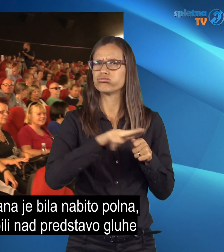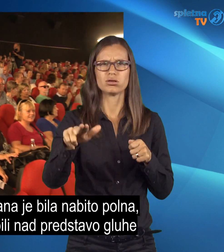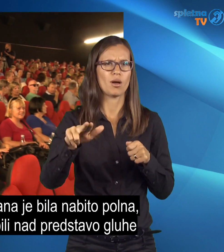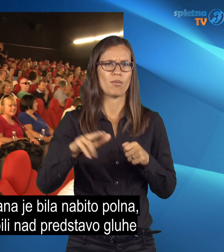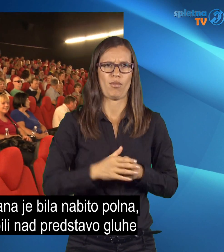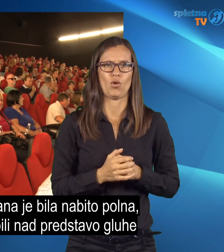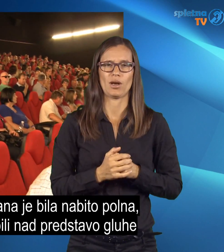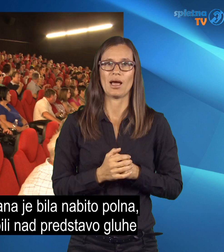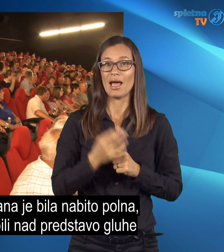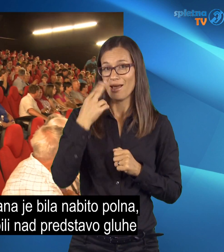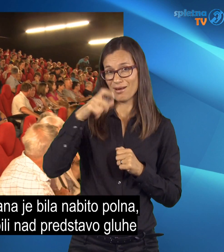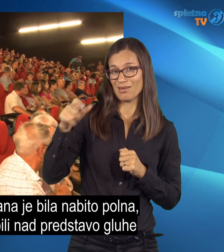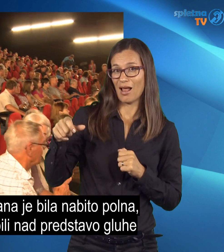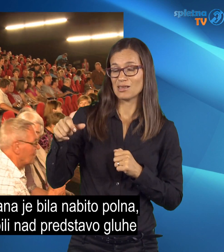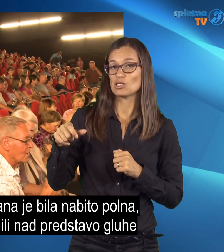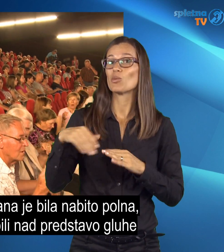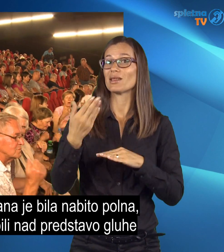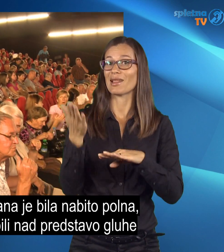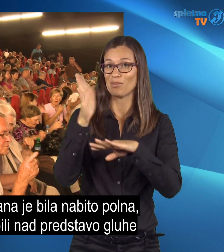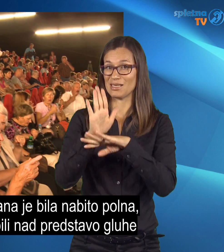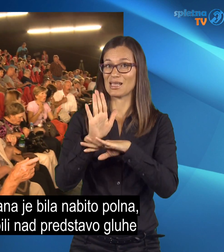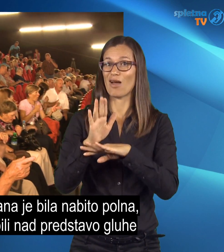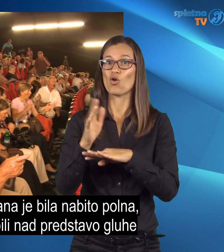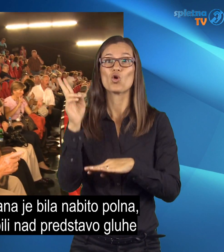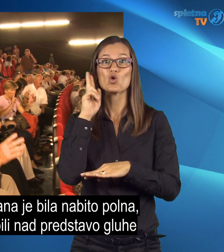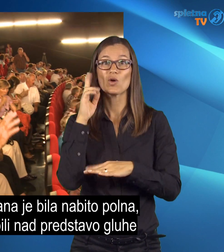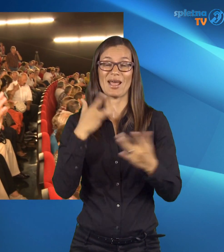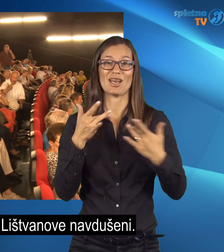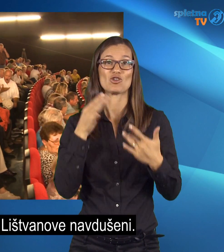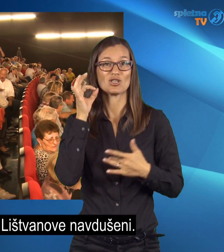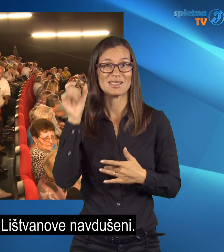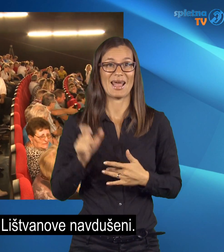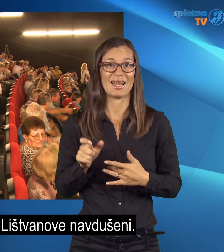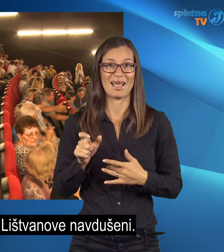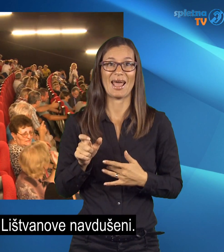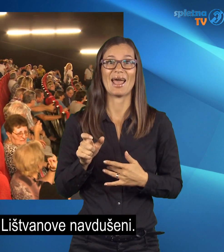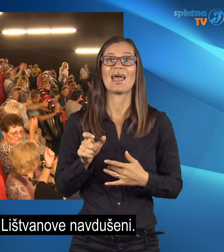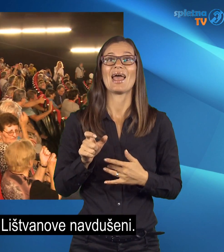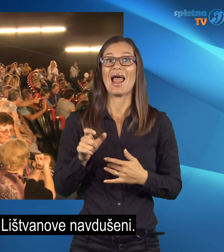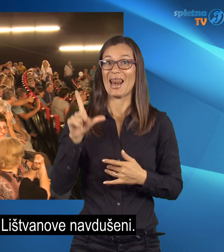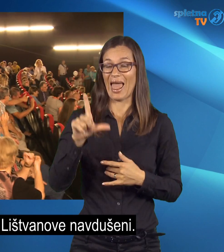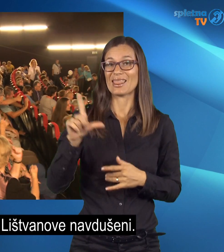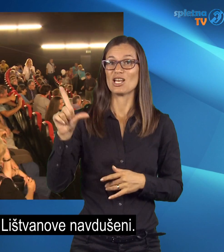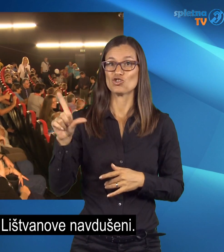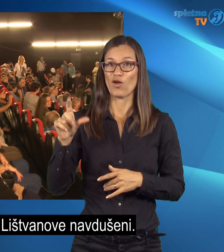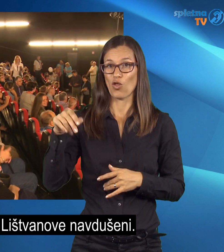bila nabito polna, gledalci pa so bili nad predstavo gluhe režiserke Lade Lištvanove